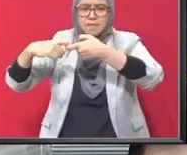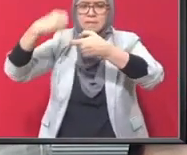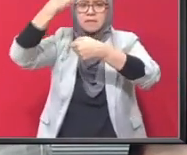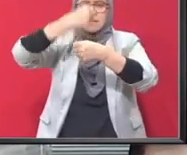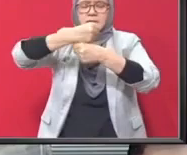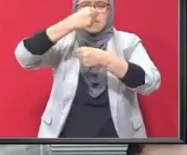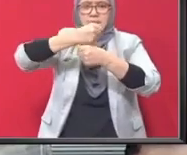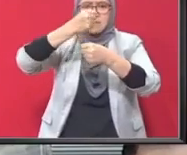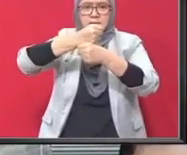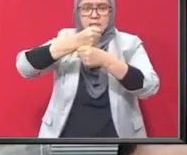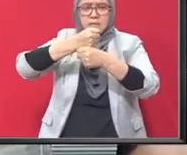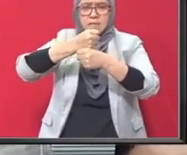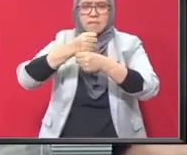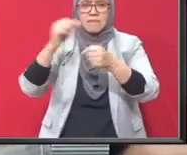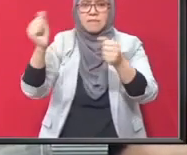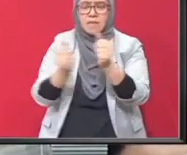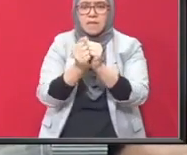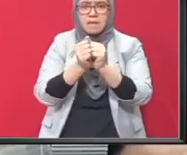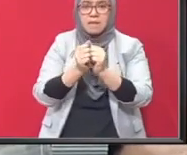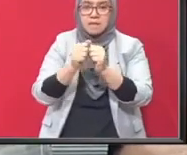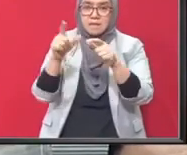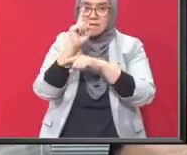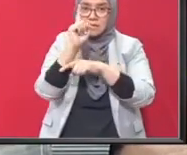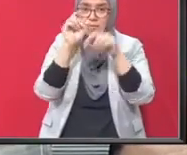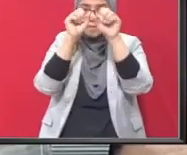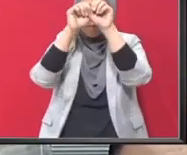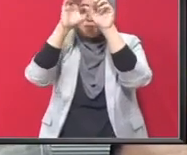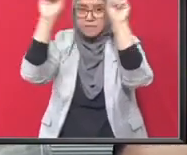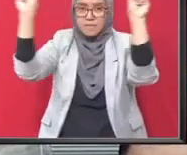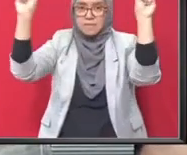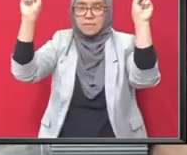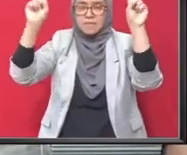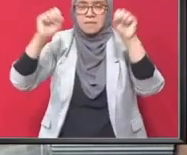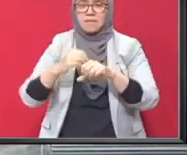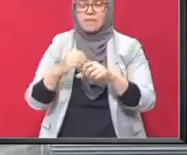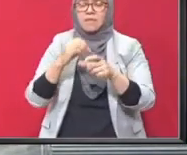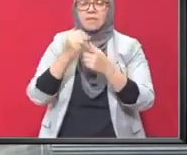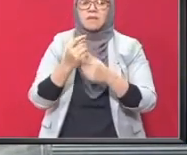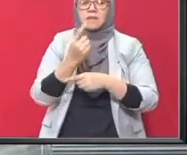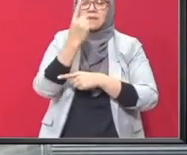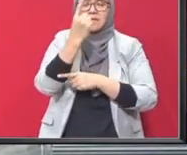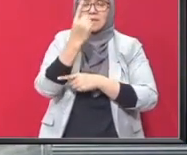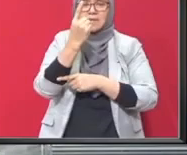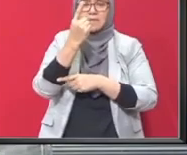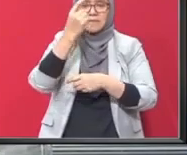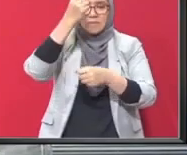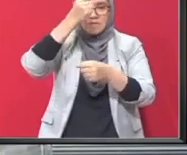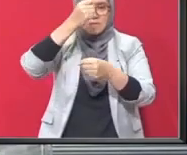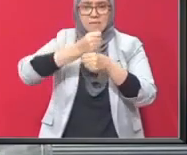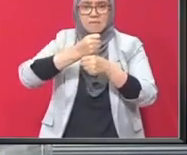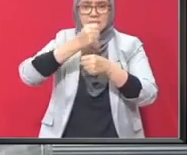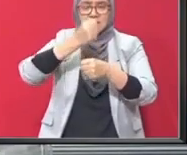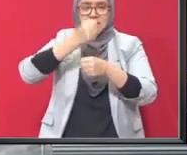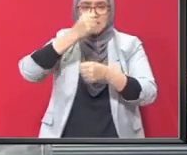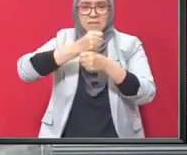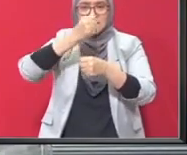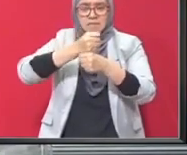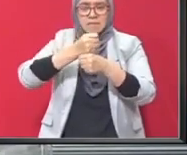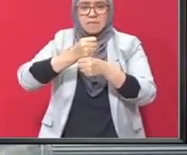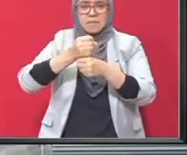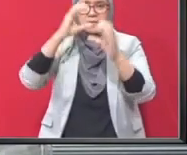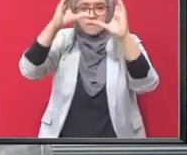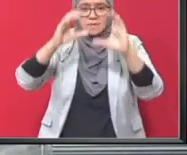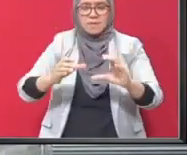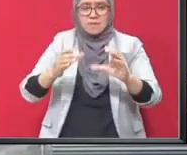dengan izin dengan seorang majikan dan satu hubungan pekerjaan secara kontrak office telah diwujudkan